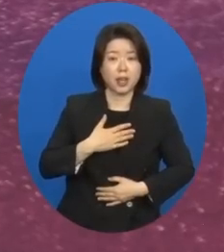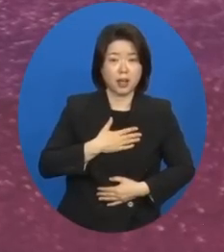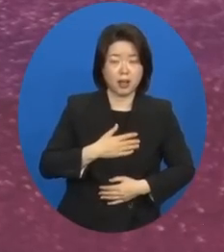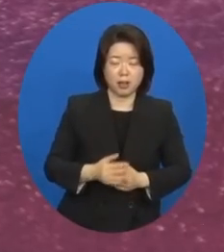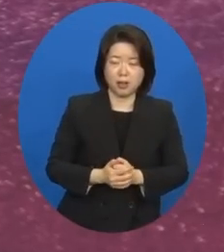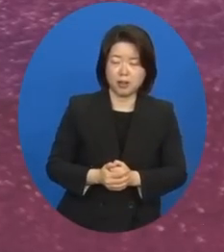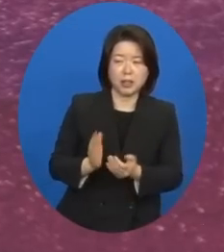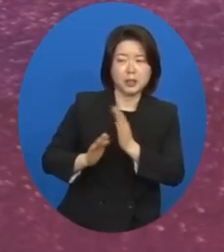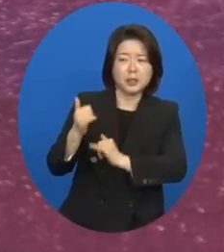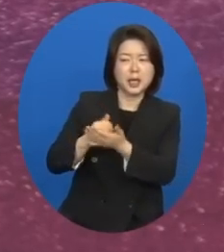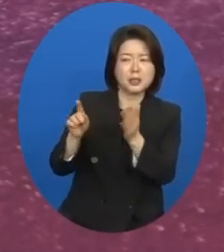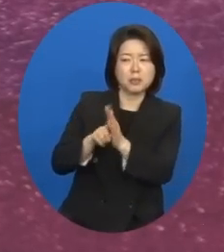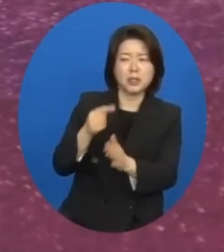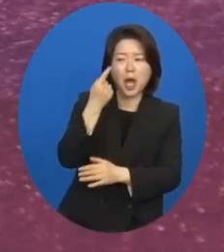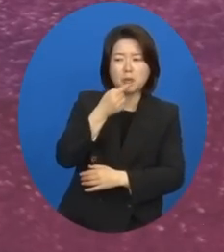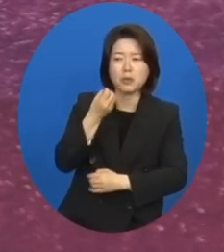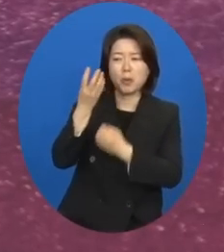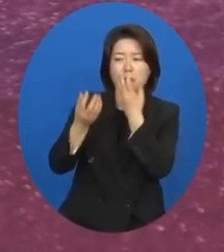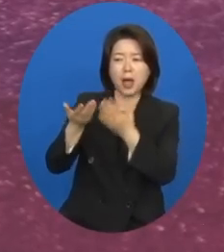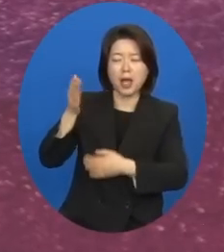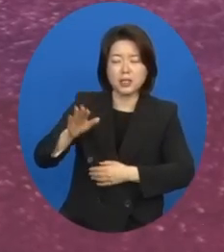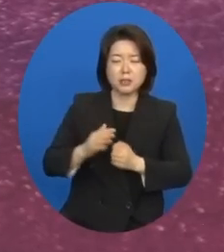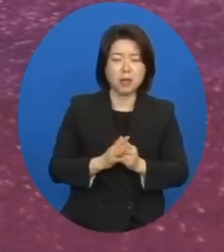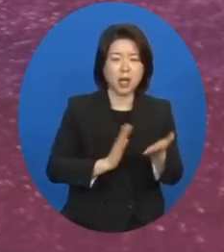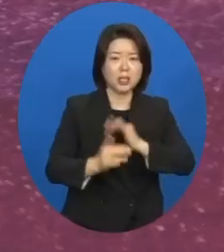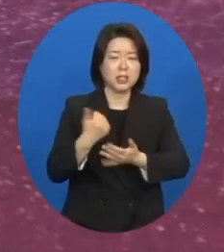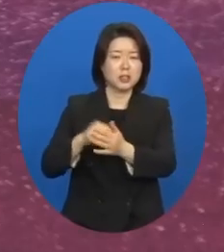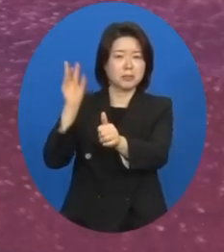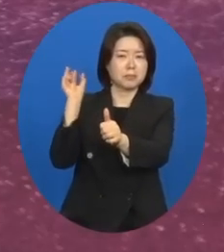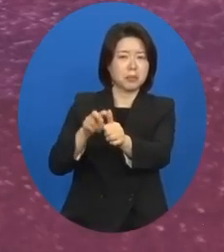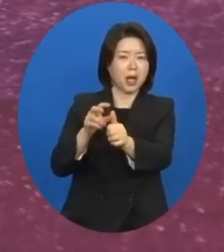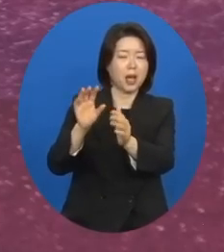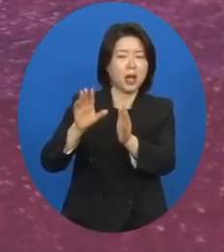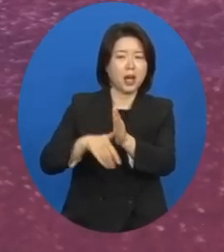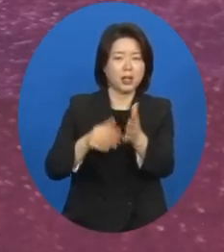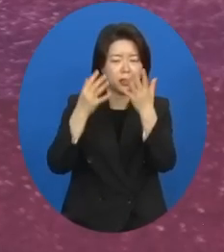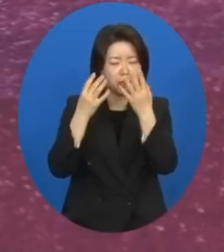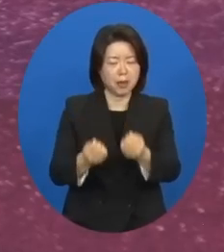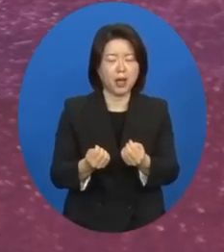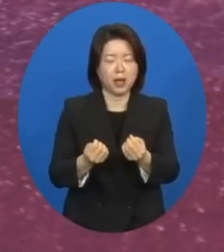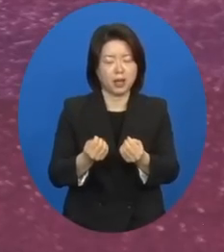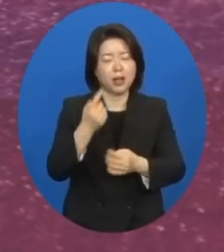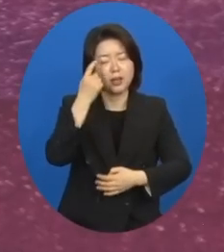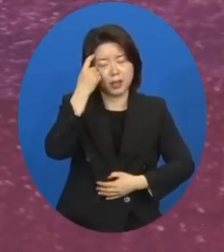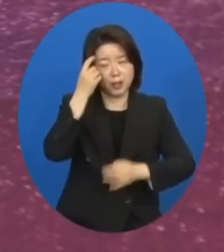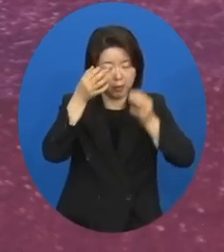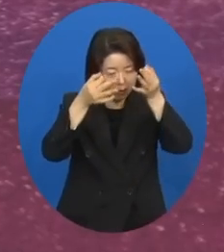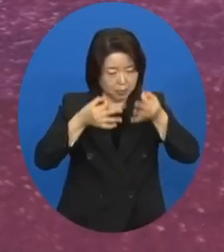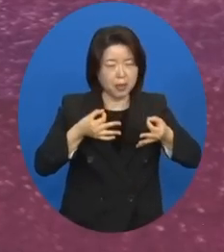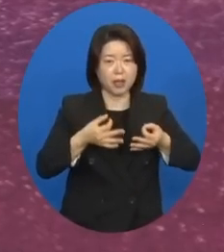예수님을 믿는다고 하지만 예수님을 배반할 때가 너무나도 많다라는 것입니다.